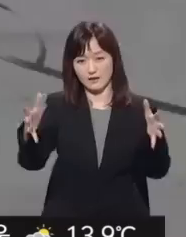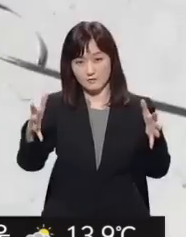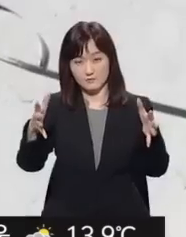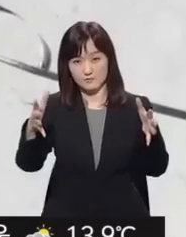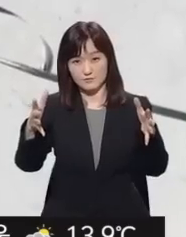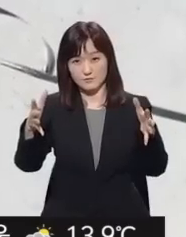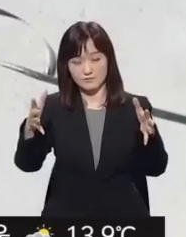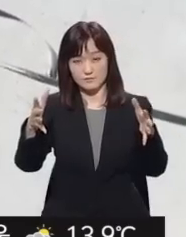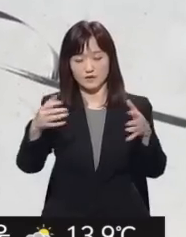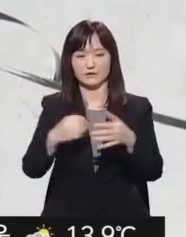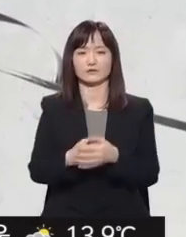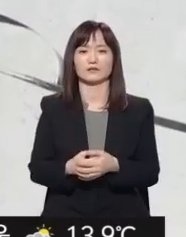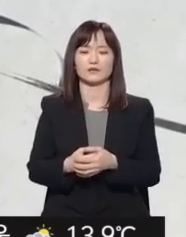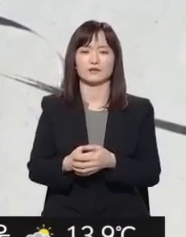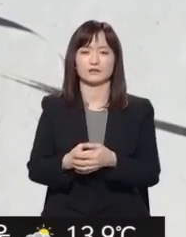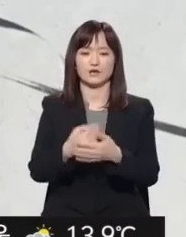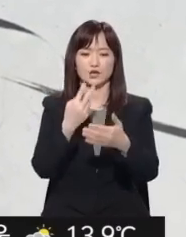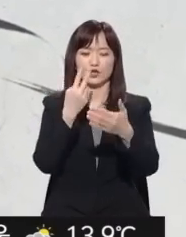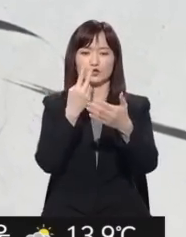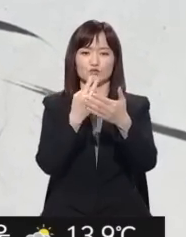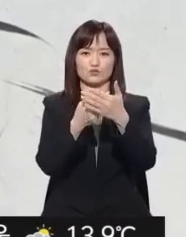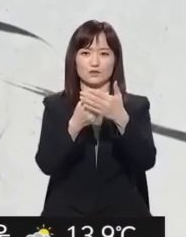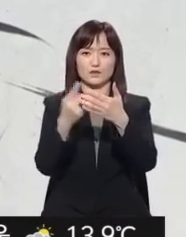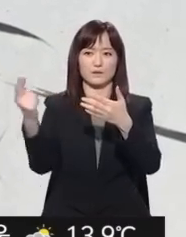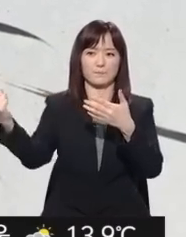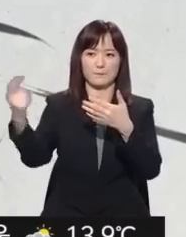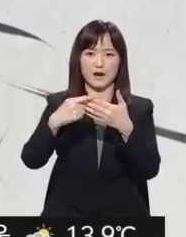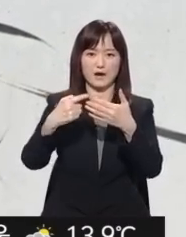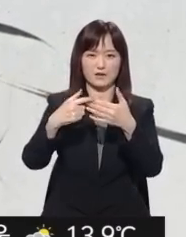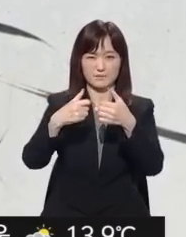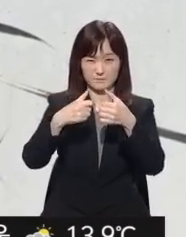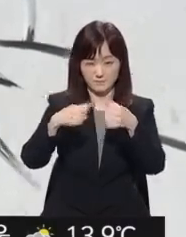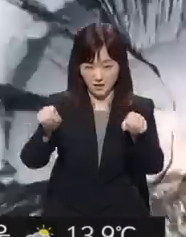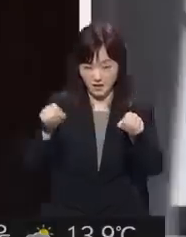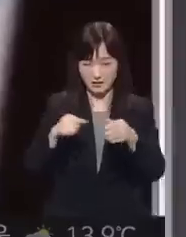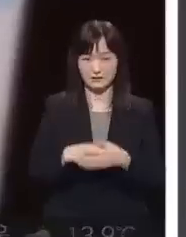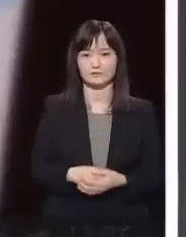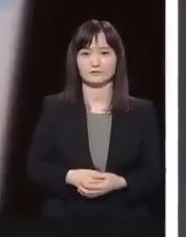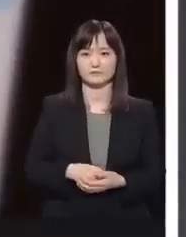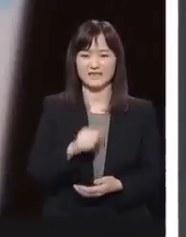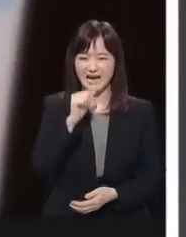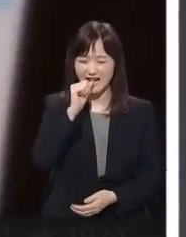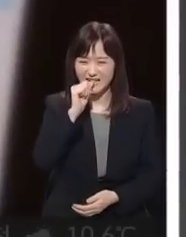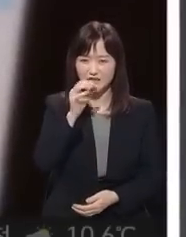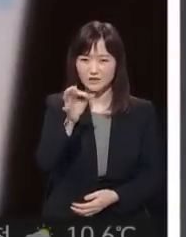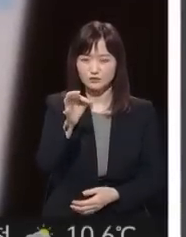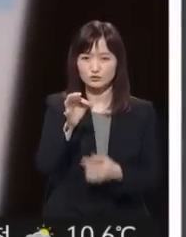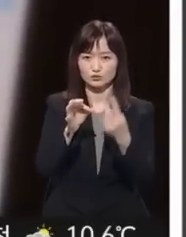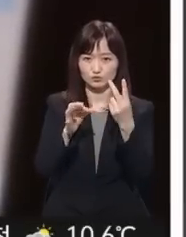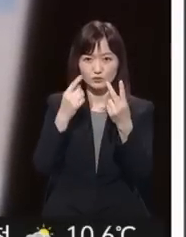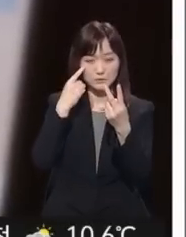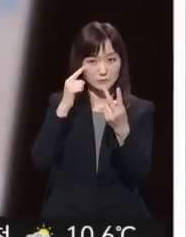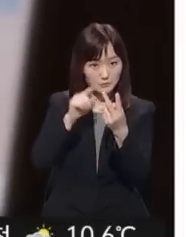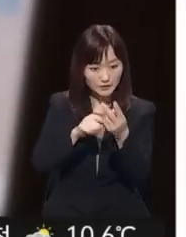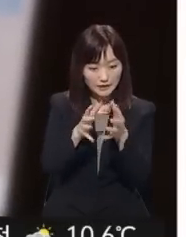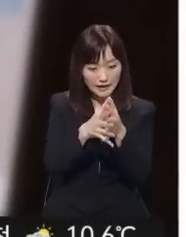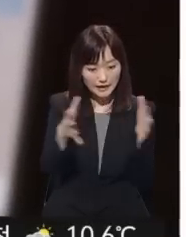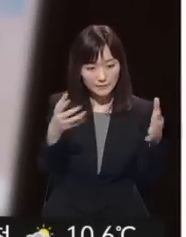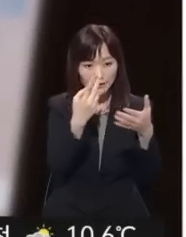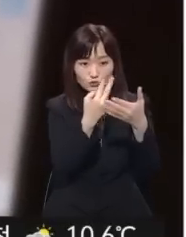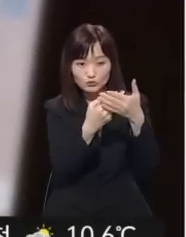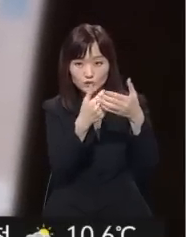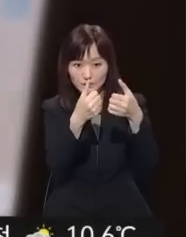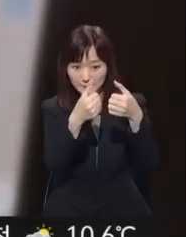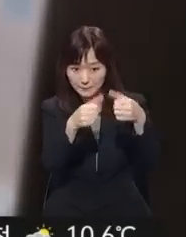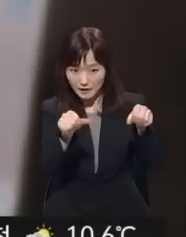해보니까 단지 1층에서이 지름 8mm 크기의 쇠구슬 2개를 발견을 했습니다이 깨진 아파트 유리창 같은 경우엔 지금